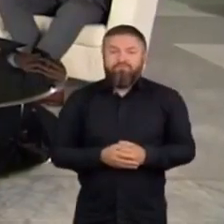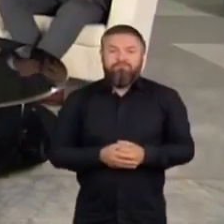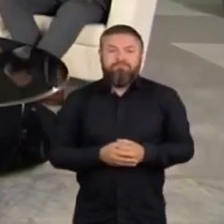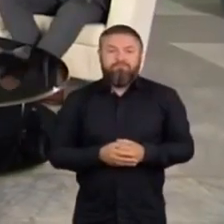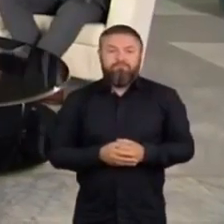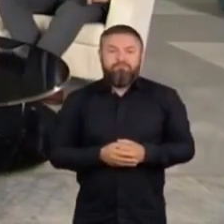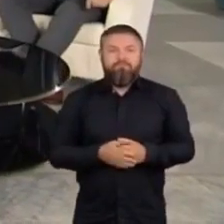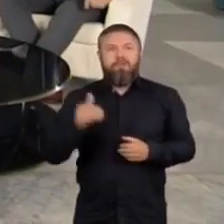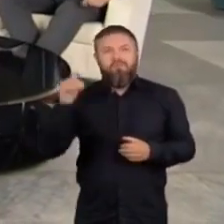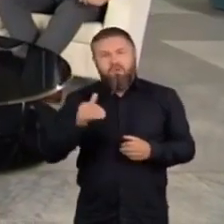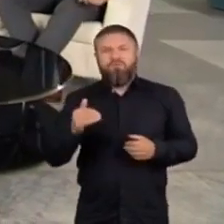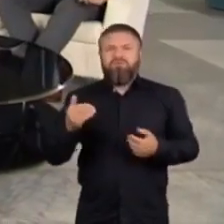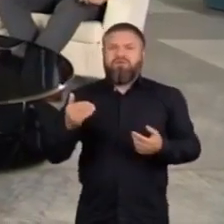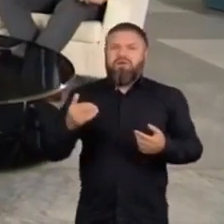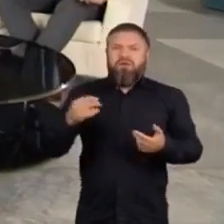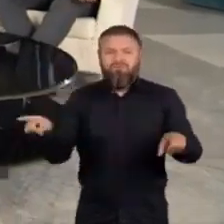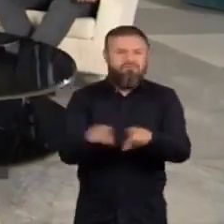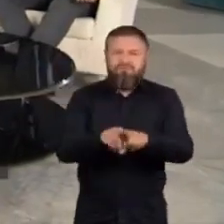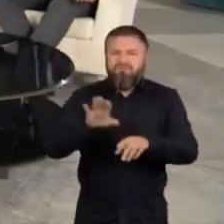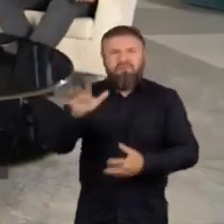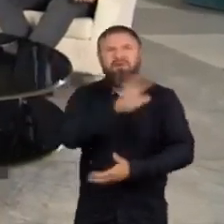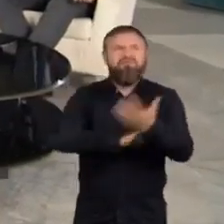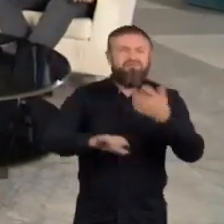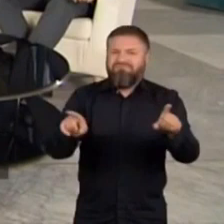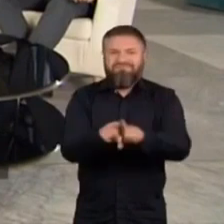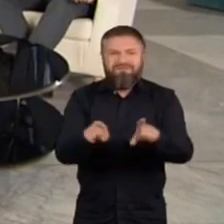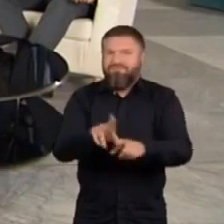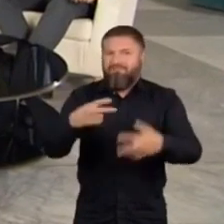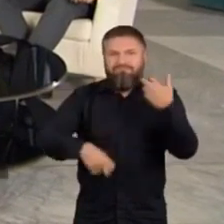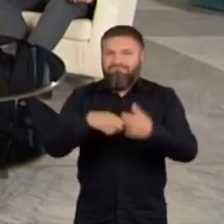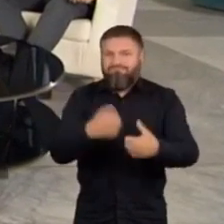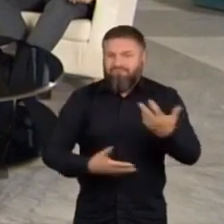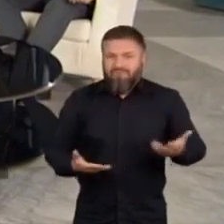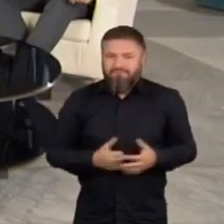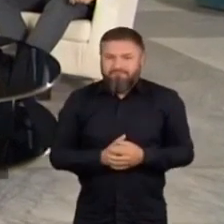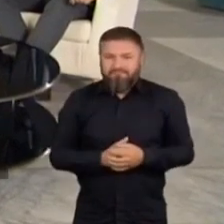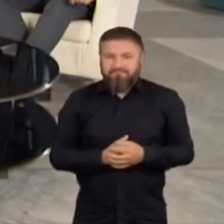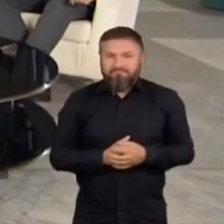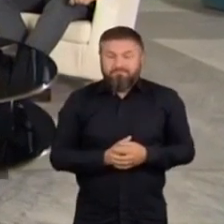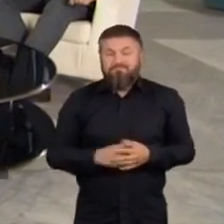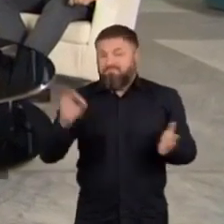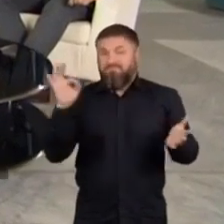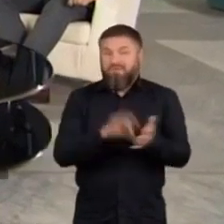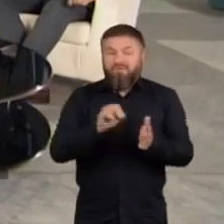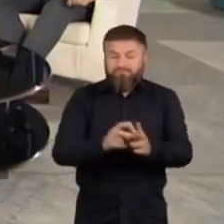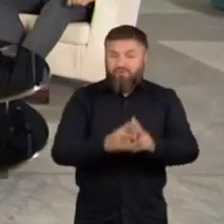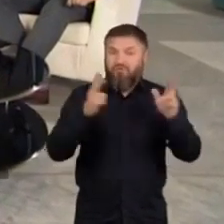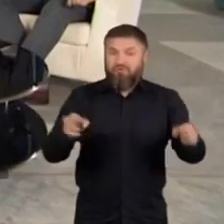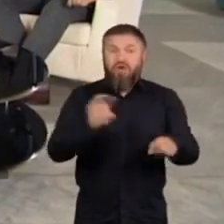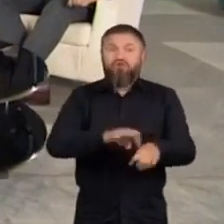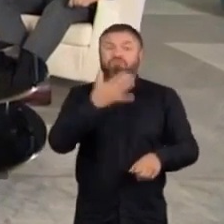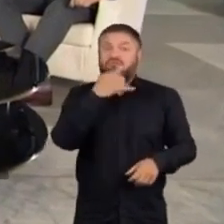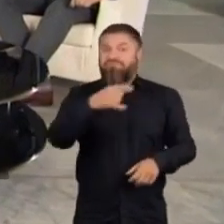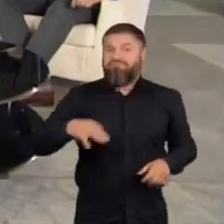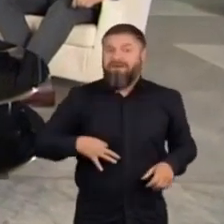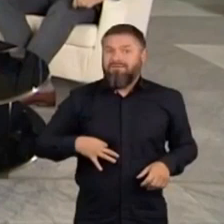Można w ogóle założyć, tak, że ponieważ infrastruktura nie będzie przesadą, jeżeli coś takiego powiem. No akurat jest ten odcinek, o którym pani